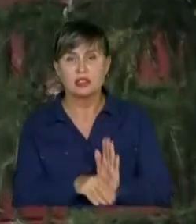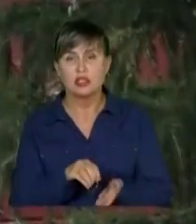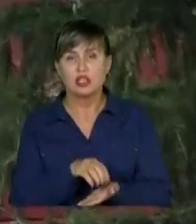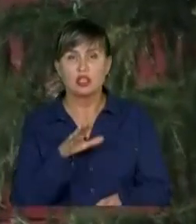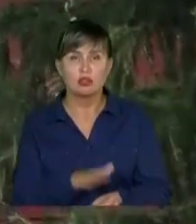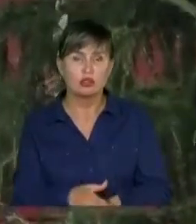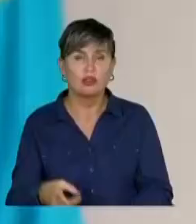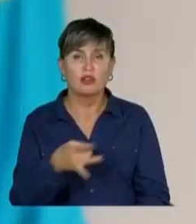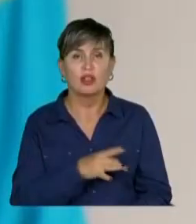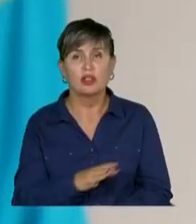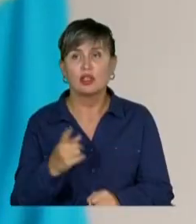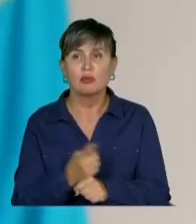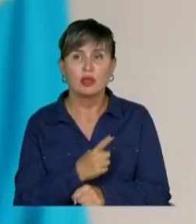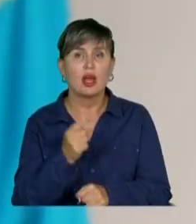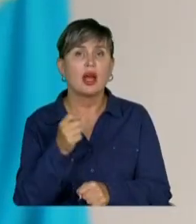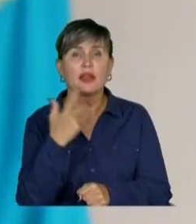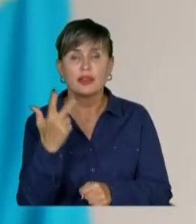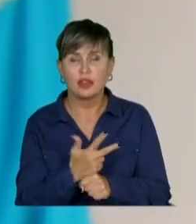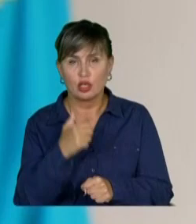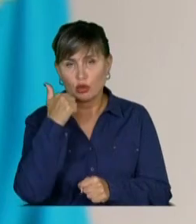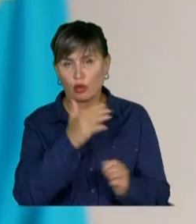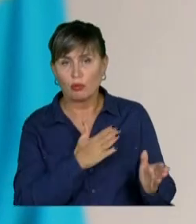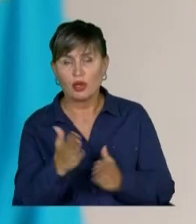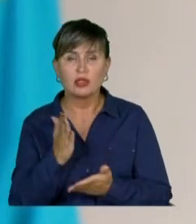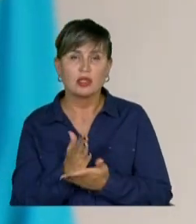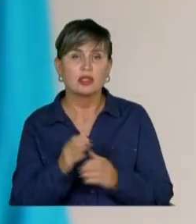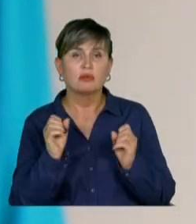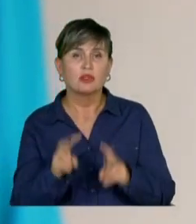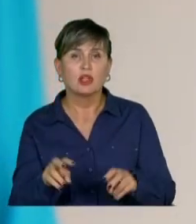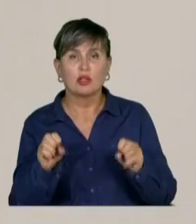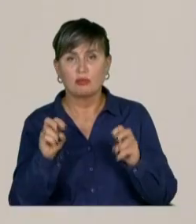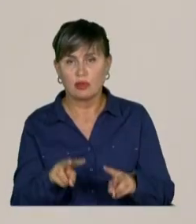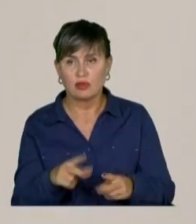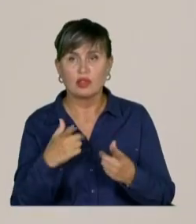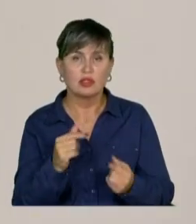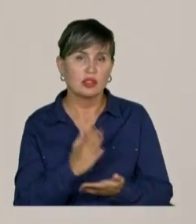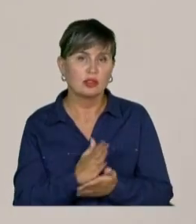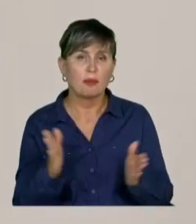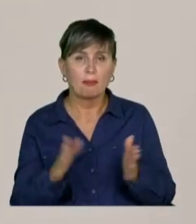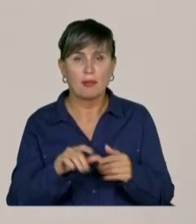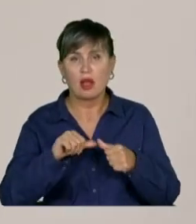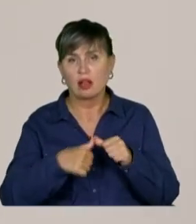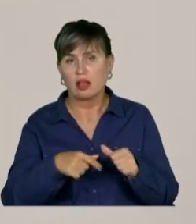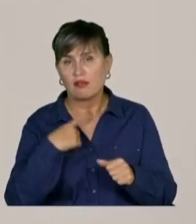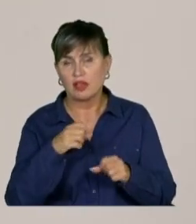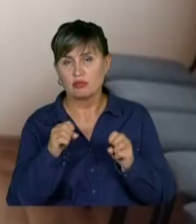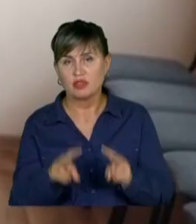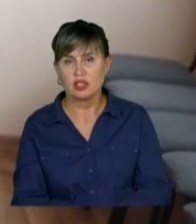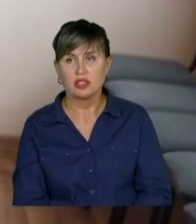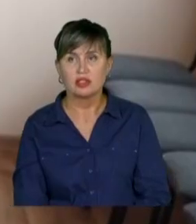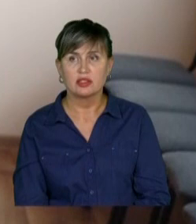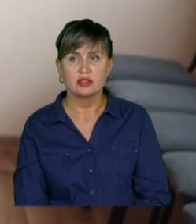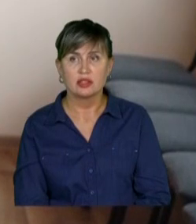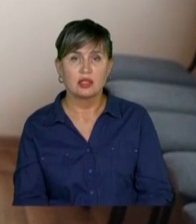регистрируется в регионе не первый, а третий год подряд. Есть определенные профессии, где сложились маленькие оклады, говорят специалисты.